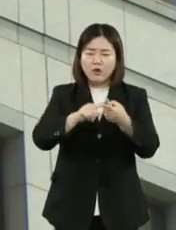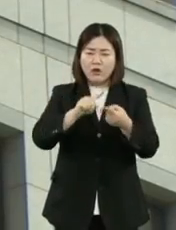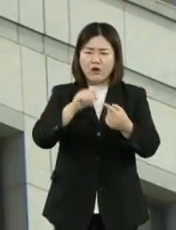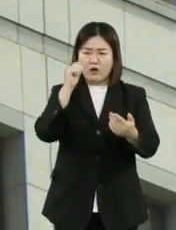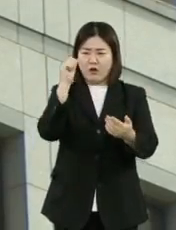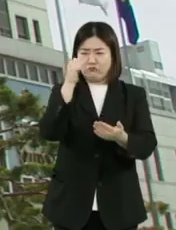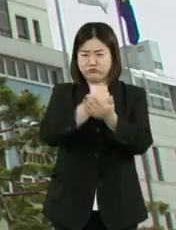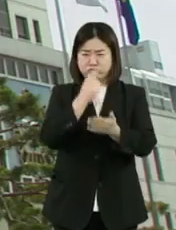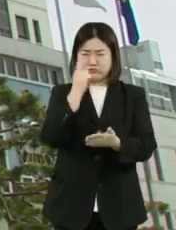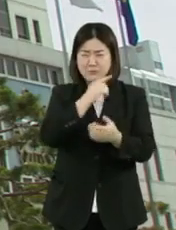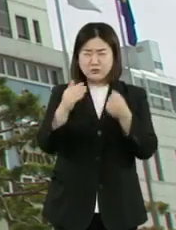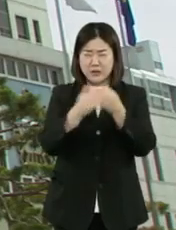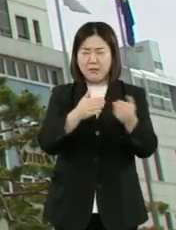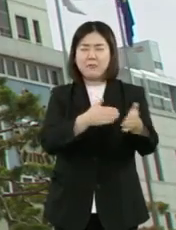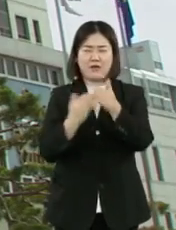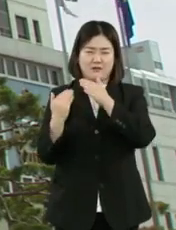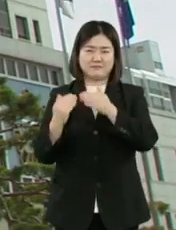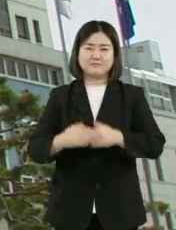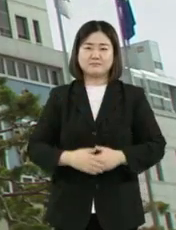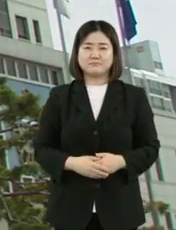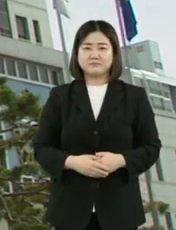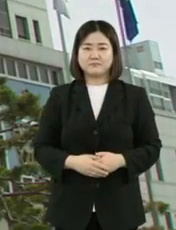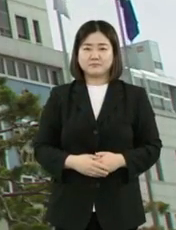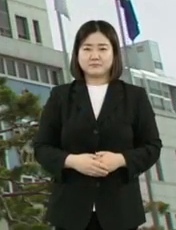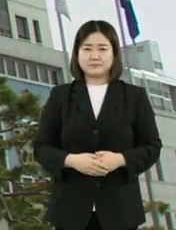죄질이 좋지 않다 며 기각했습니다